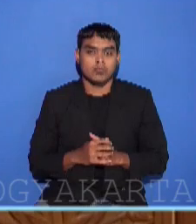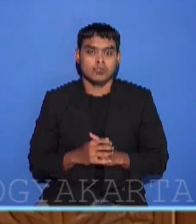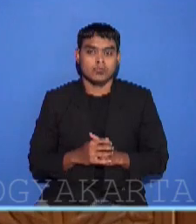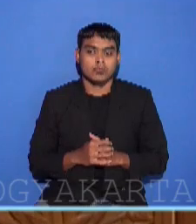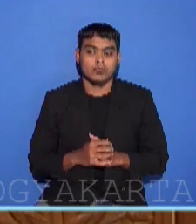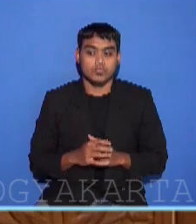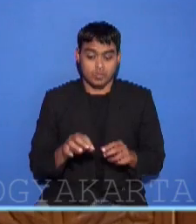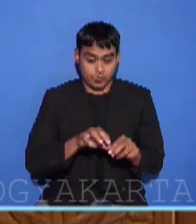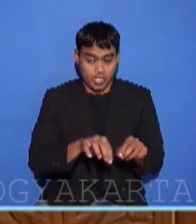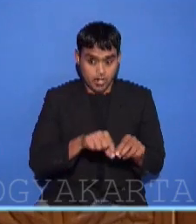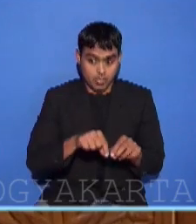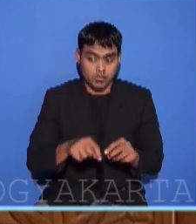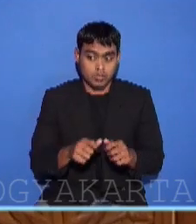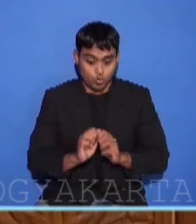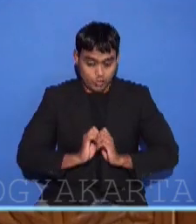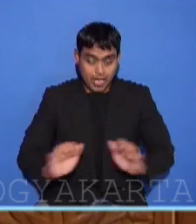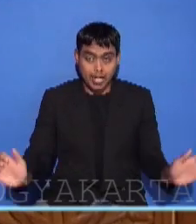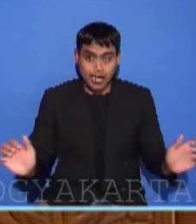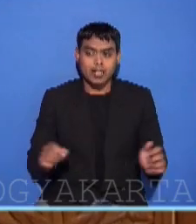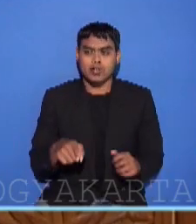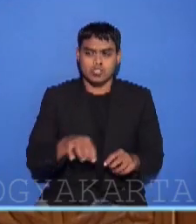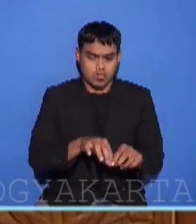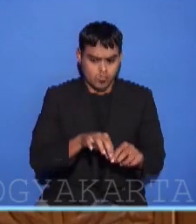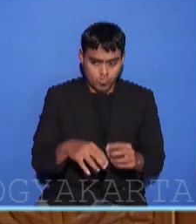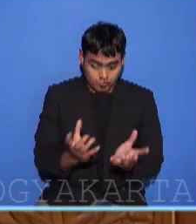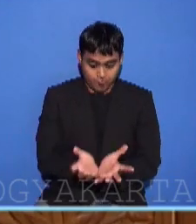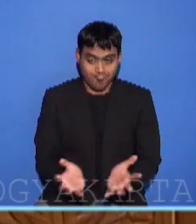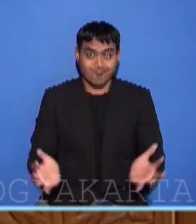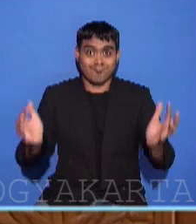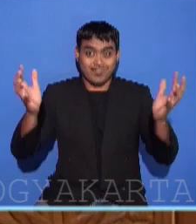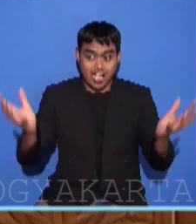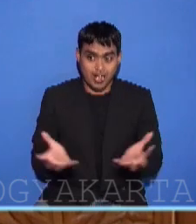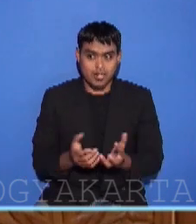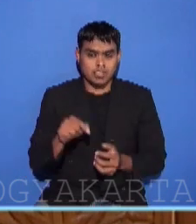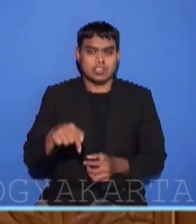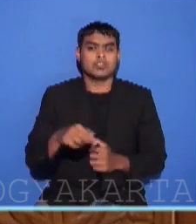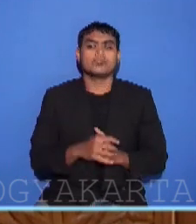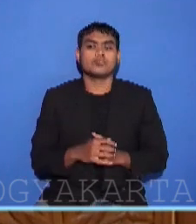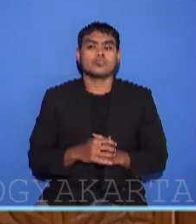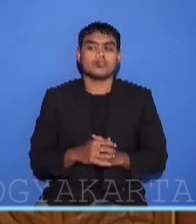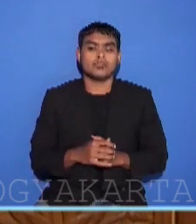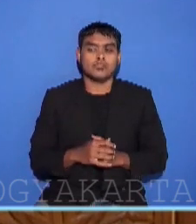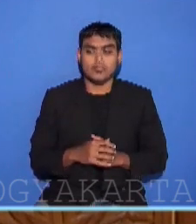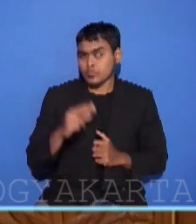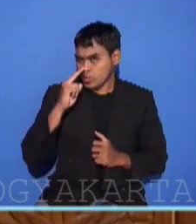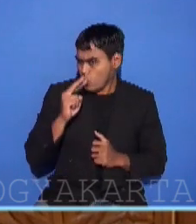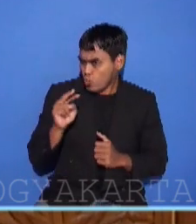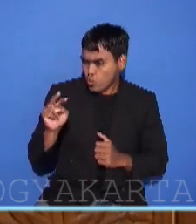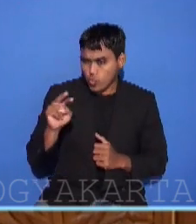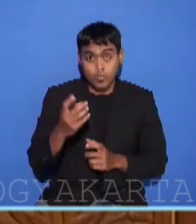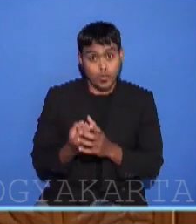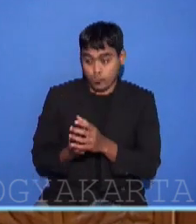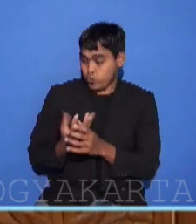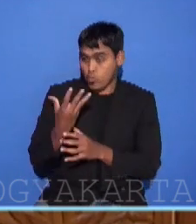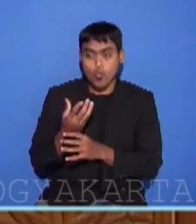taneman duren ingkang dipun Bud in sakiwa tengening Embung tanor inalikangan Ageng nembe Wiwit nyekar